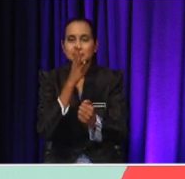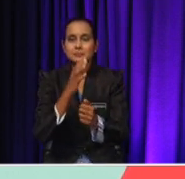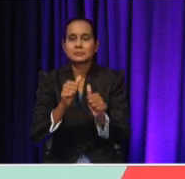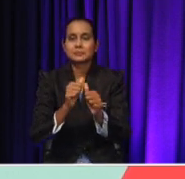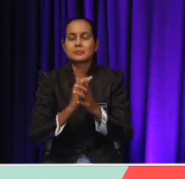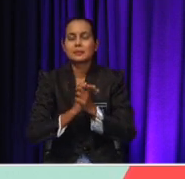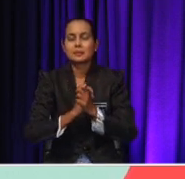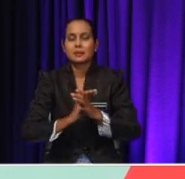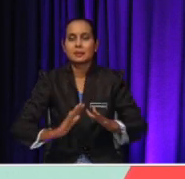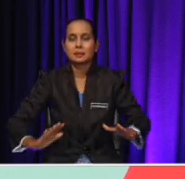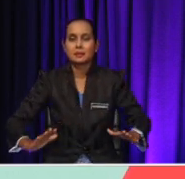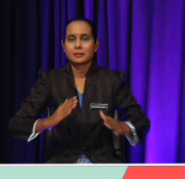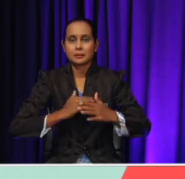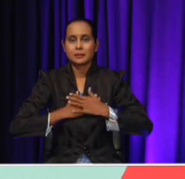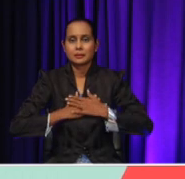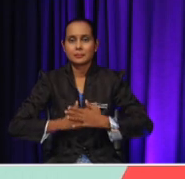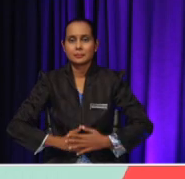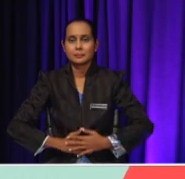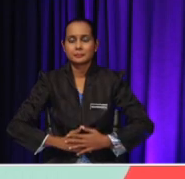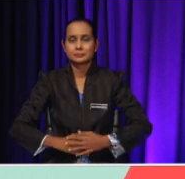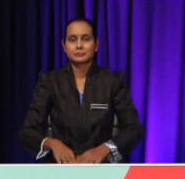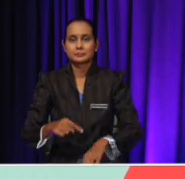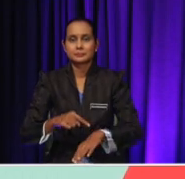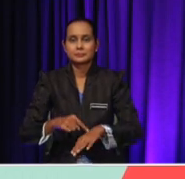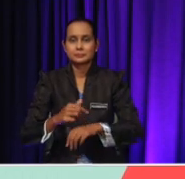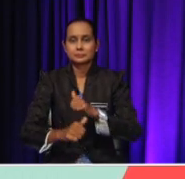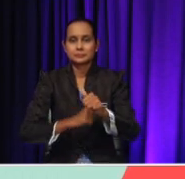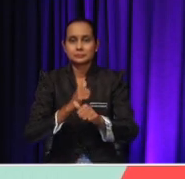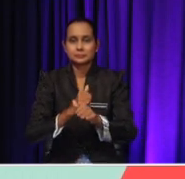Bondan yang menghadap Tuhan oke